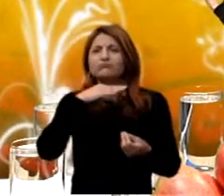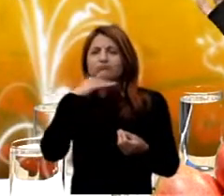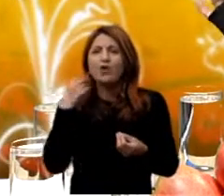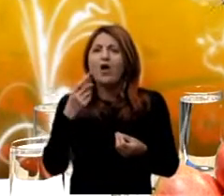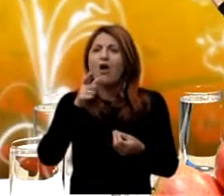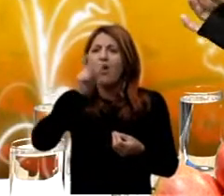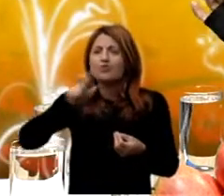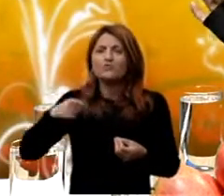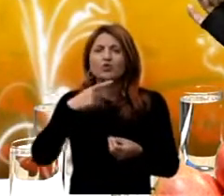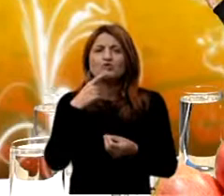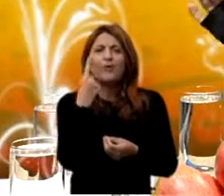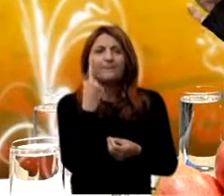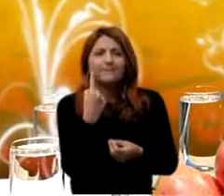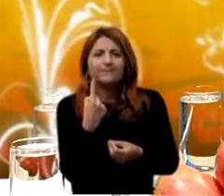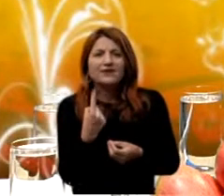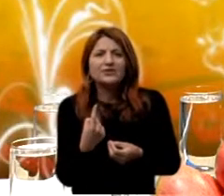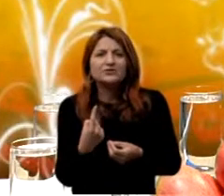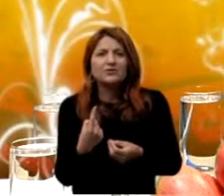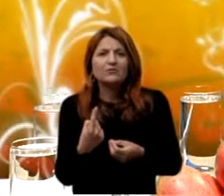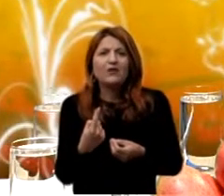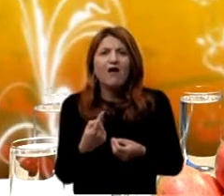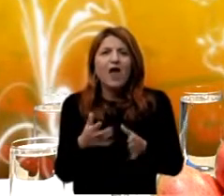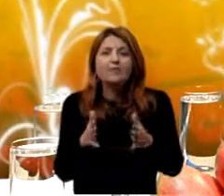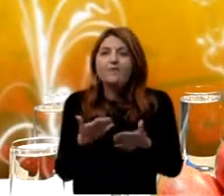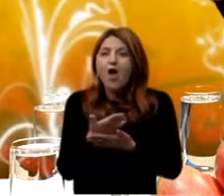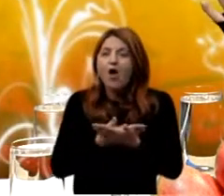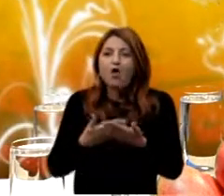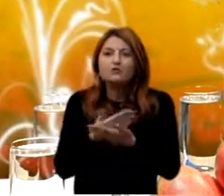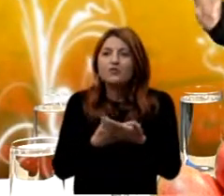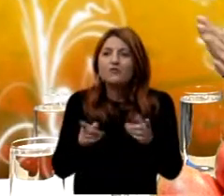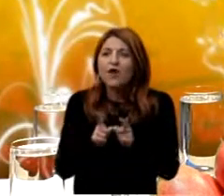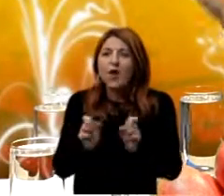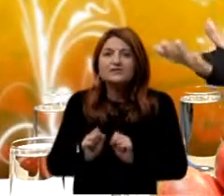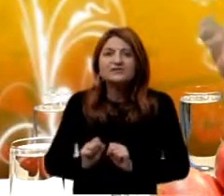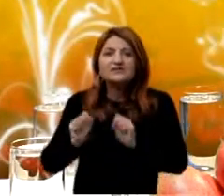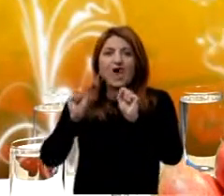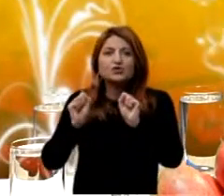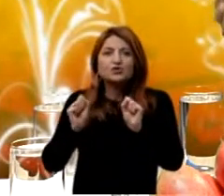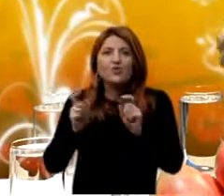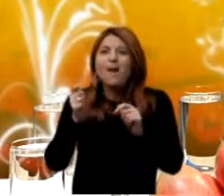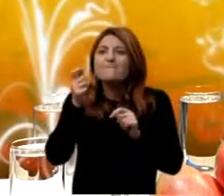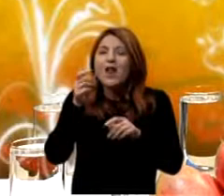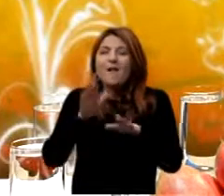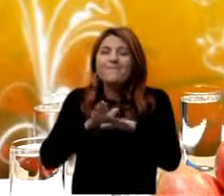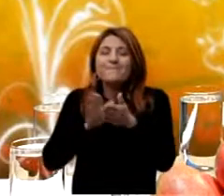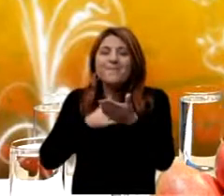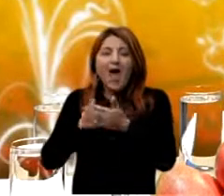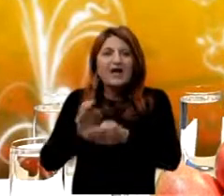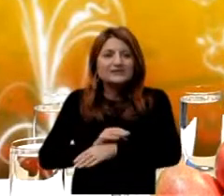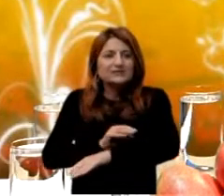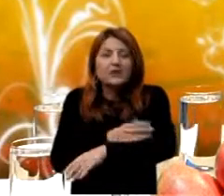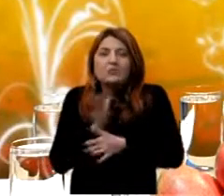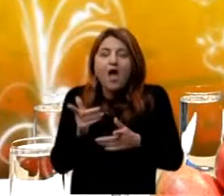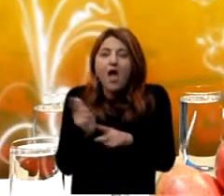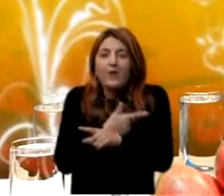pothranjenih osoba koje se jedva kreću, koje zaista nemaju onu osnovnu zaštitnu tvar na sebe, to je malo masnog tkiva. Da li vi